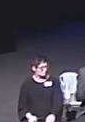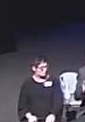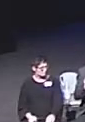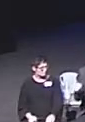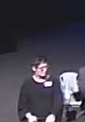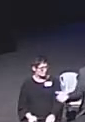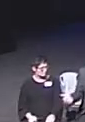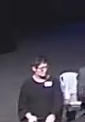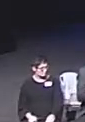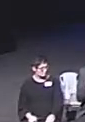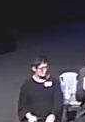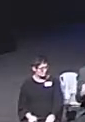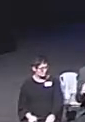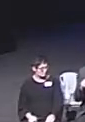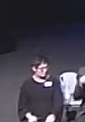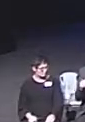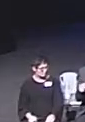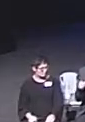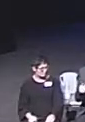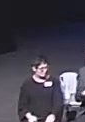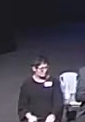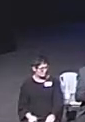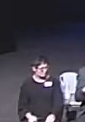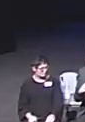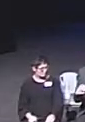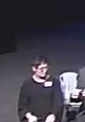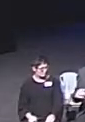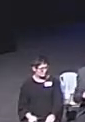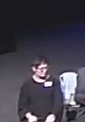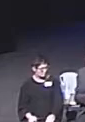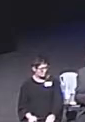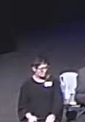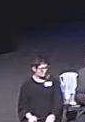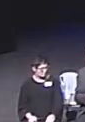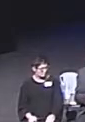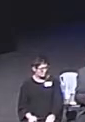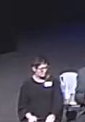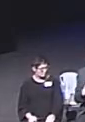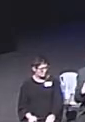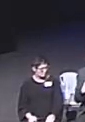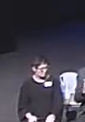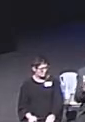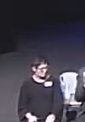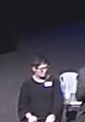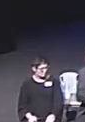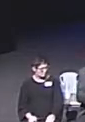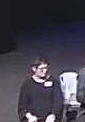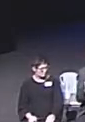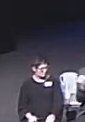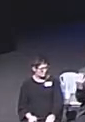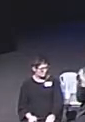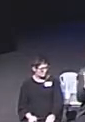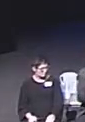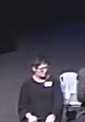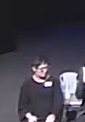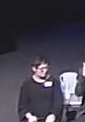palautetta. Sitten täällä on suruissa laitettu user groups. Ja open access to data. Avoin pääsy tiedolle